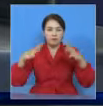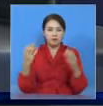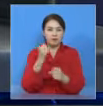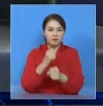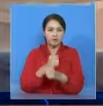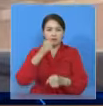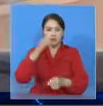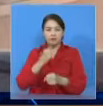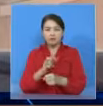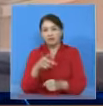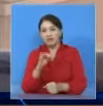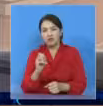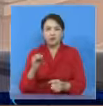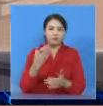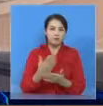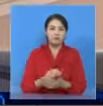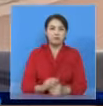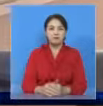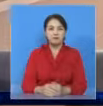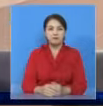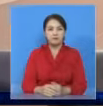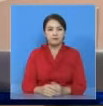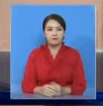действуют строгие санитарные требования.